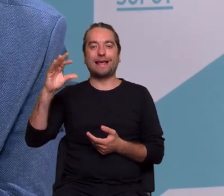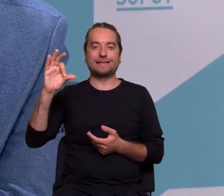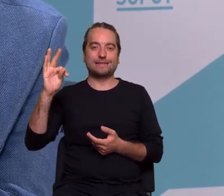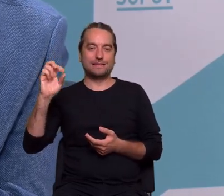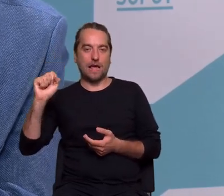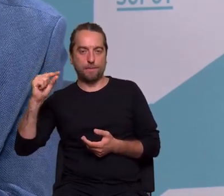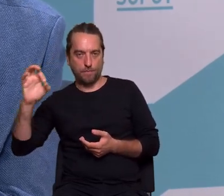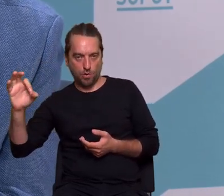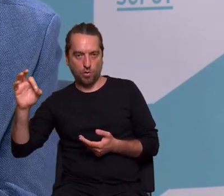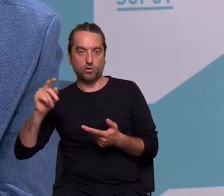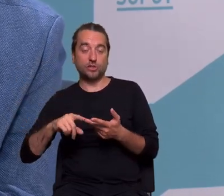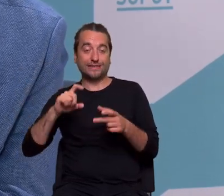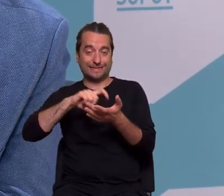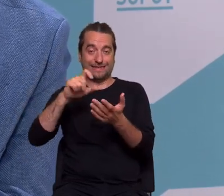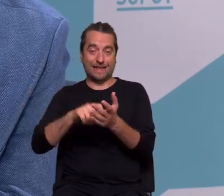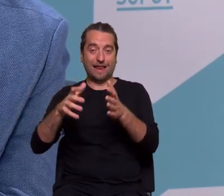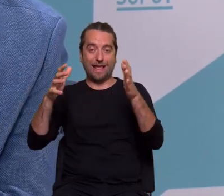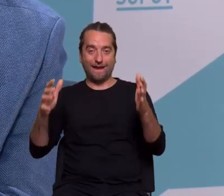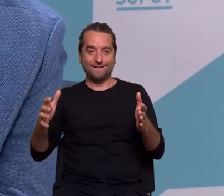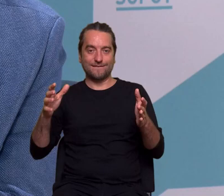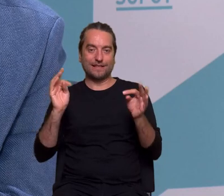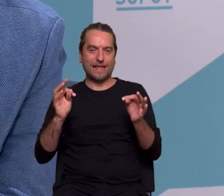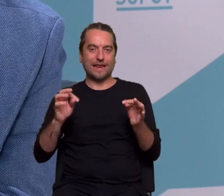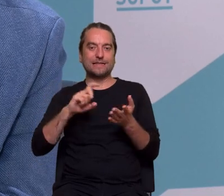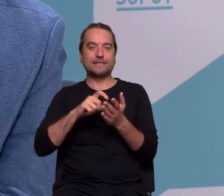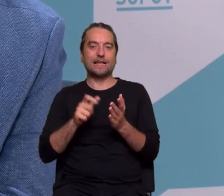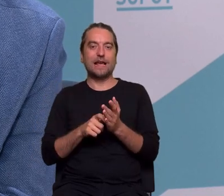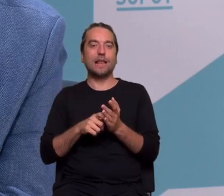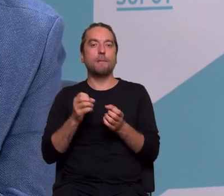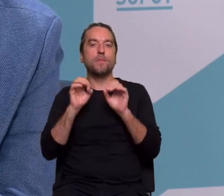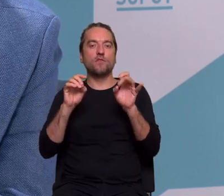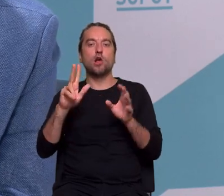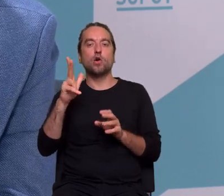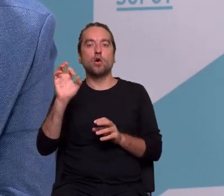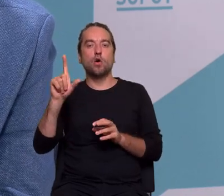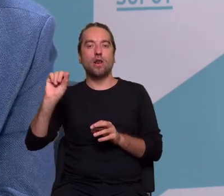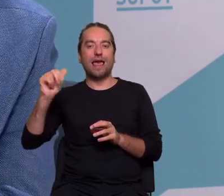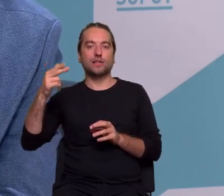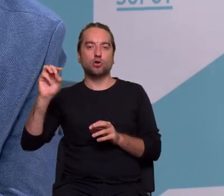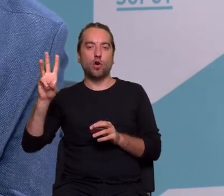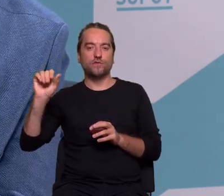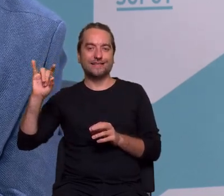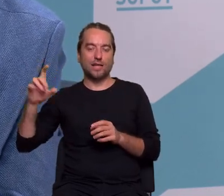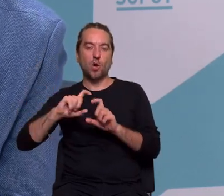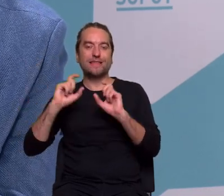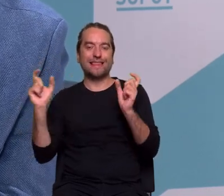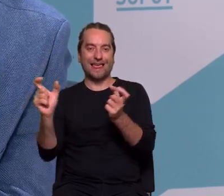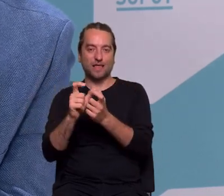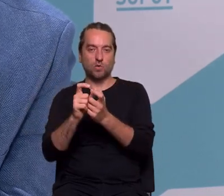w głównej sali, w sali, która się obecnie nazywa salą profesora Kolankowskiego, to jest sala senatu uczelni